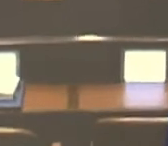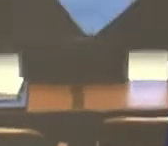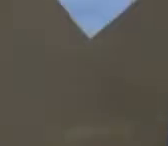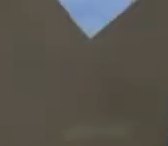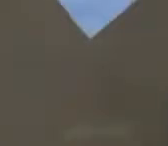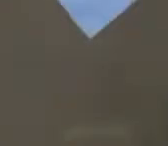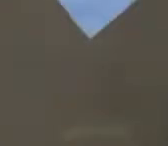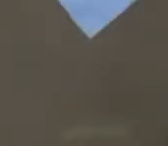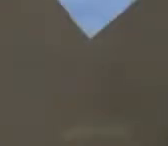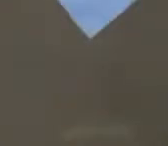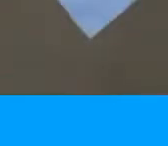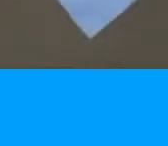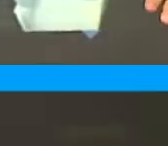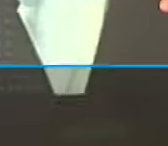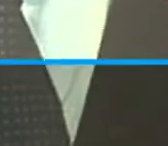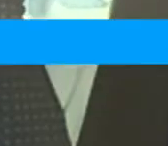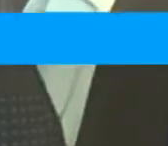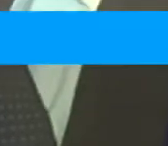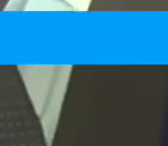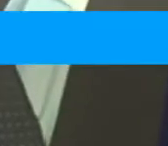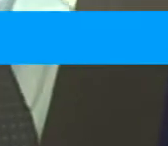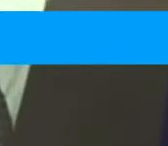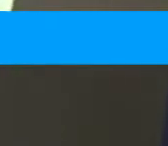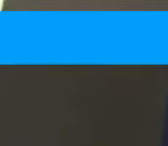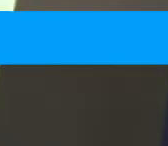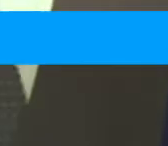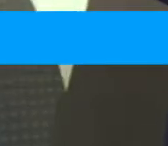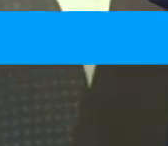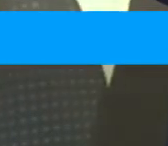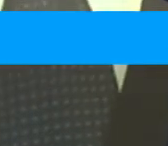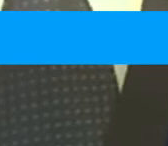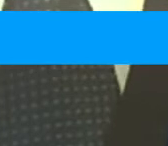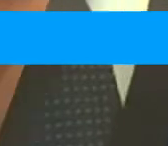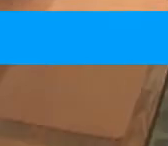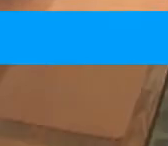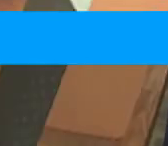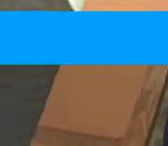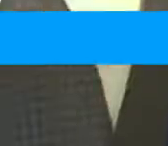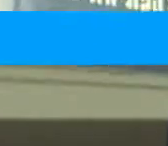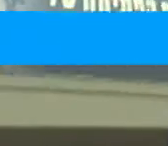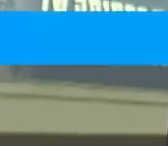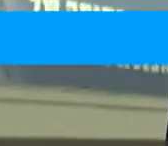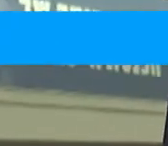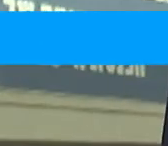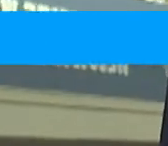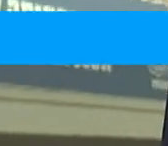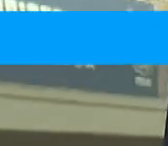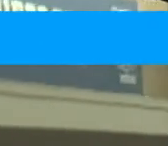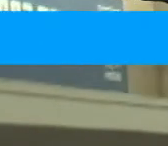לממשלה מנדלבליט. הדברים מגיעים לאחר בקשתו של חבר הכנסת שלמה קרעי מהליכוד לחגור את היועמ"ש. נכון,